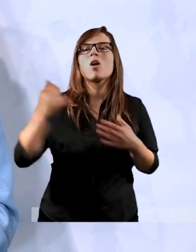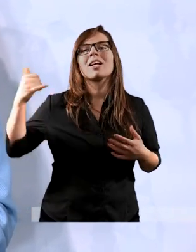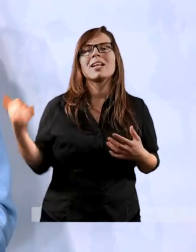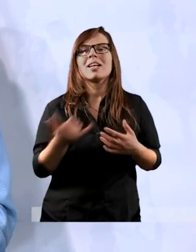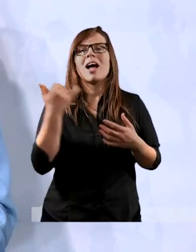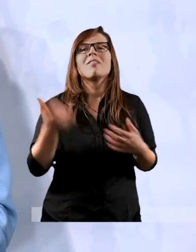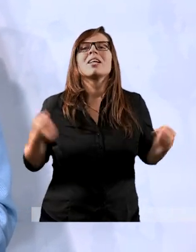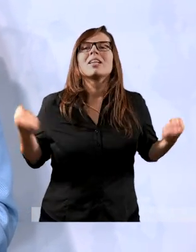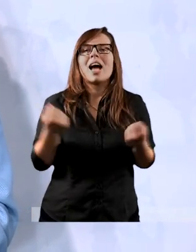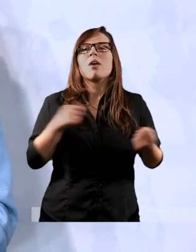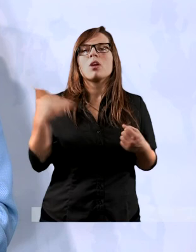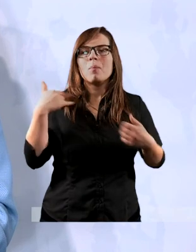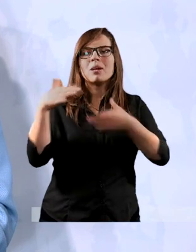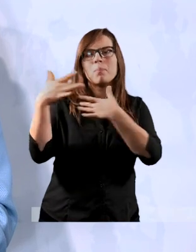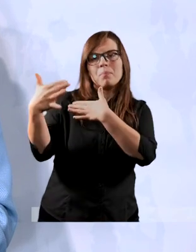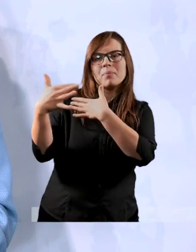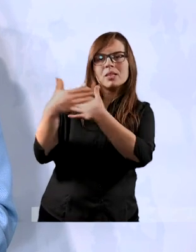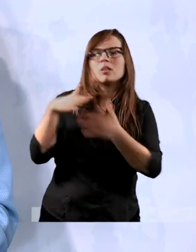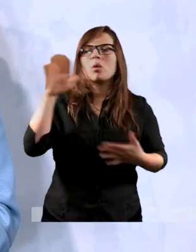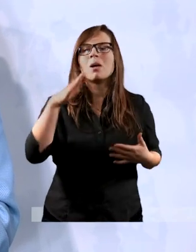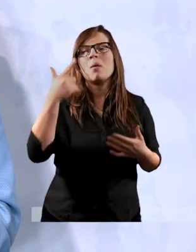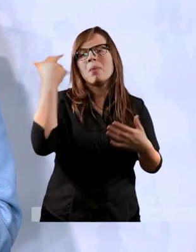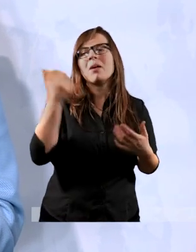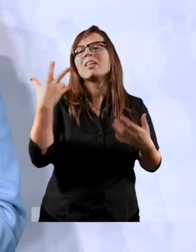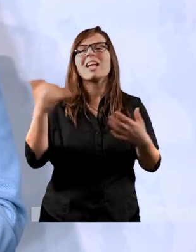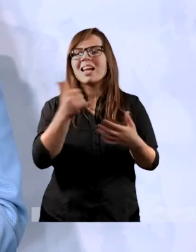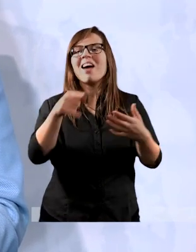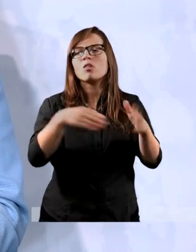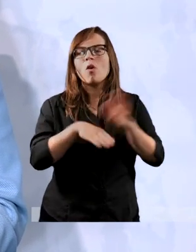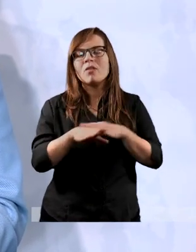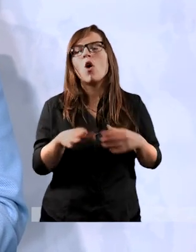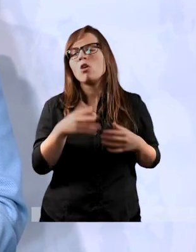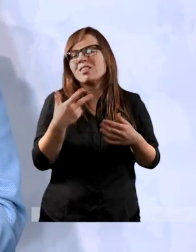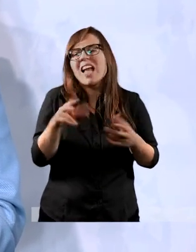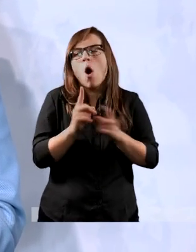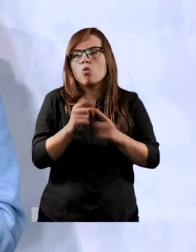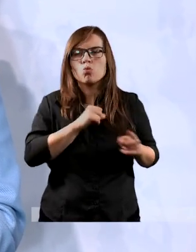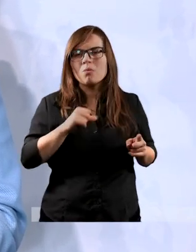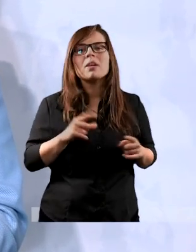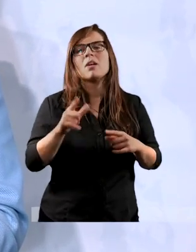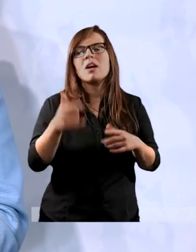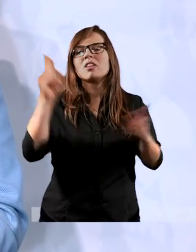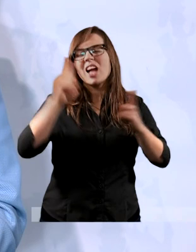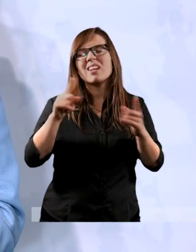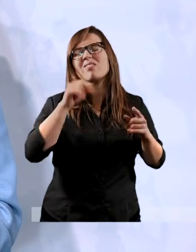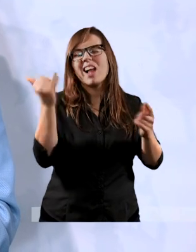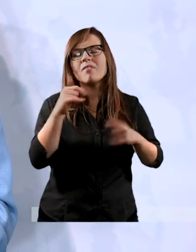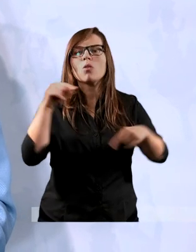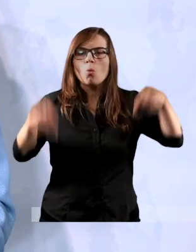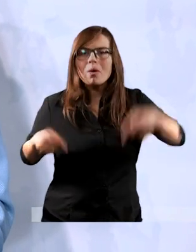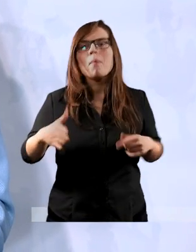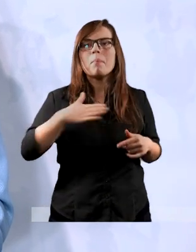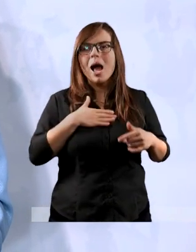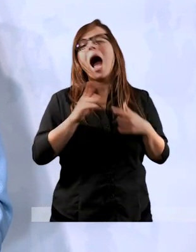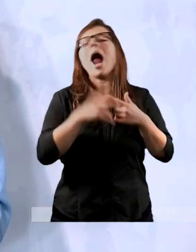zawsze starałem się być blisko Boga, tak jak pamiętam. Nie zawsze mi to wychodziło, no umówmy się. Wiele potknięć miałem w życiu swoim. Niemniej